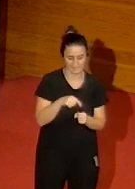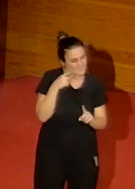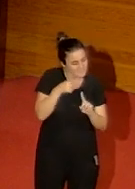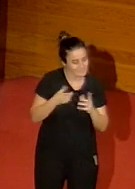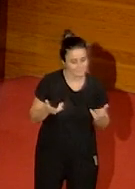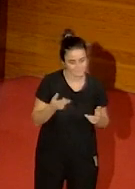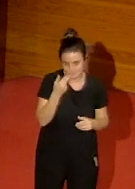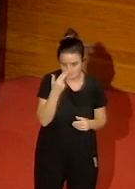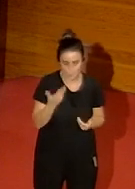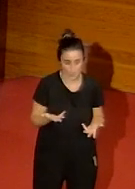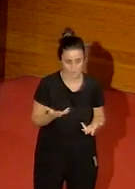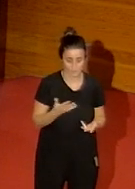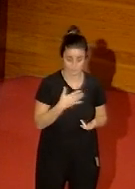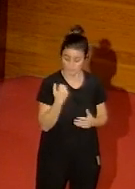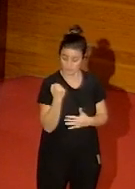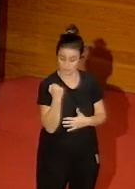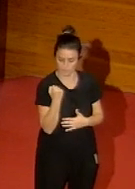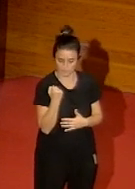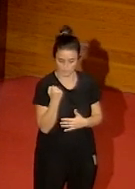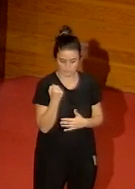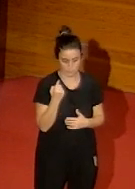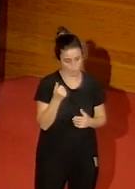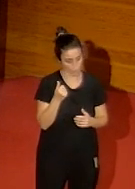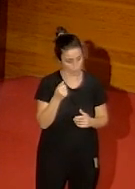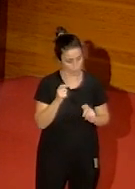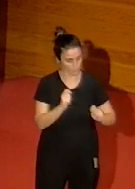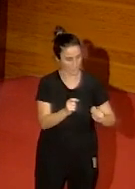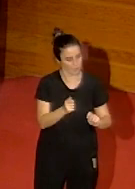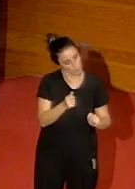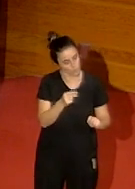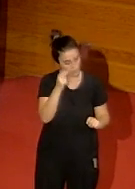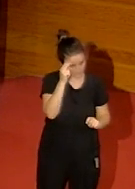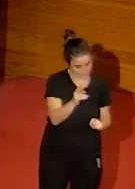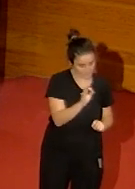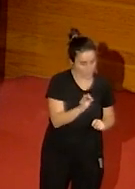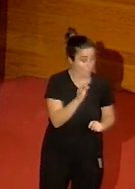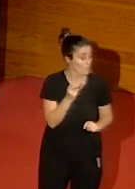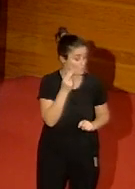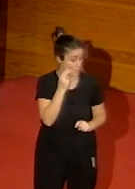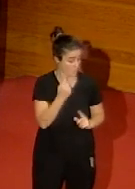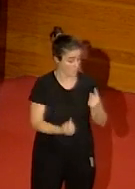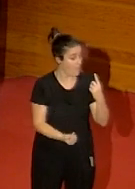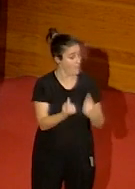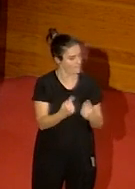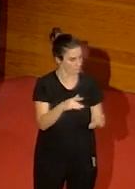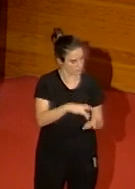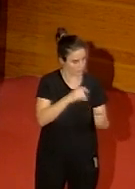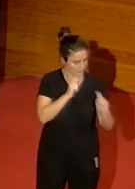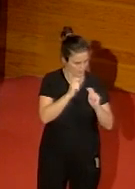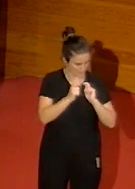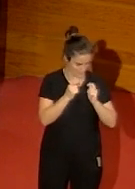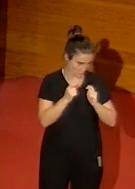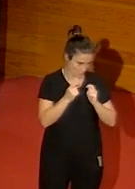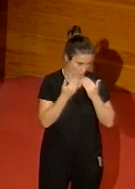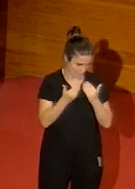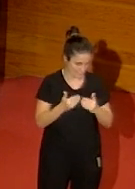boterearen errespetua eta batzutan beldurra eragin, ez? Kazetaritza egiterakoan edo historiak